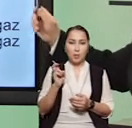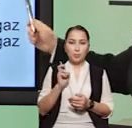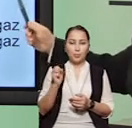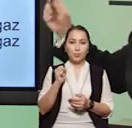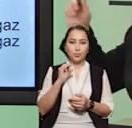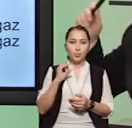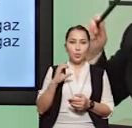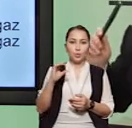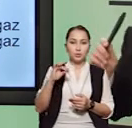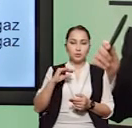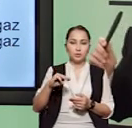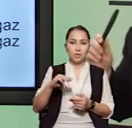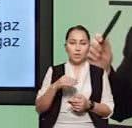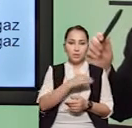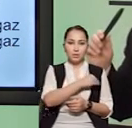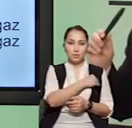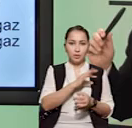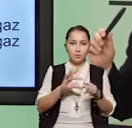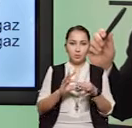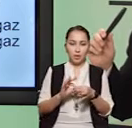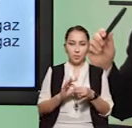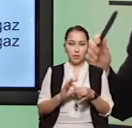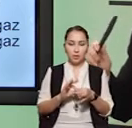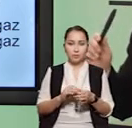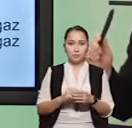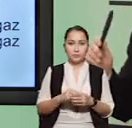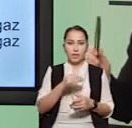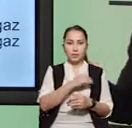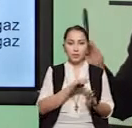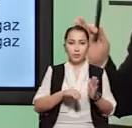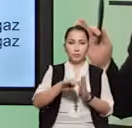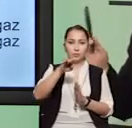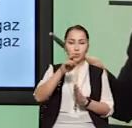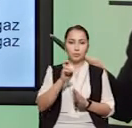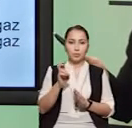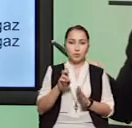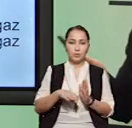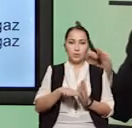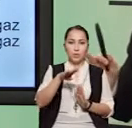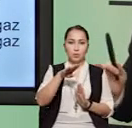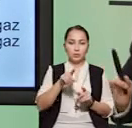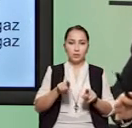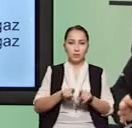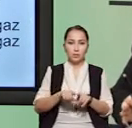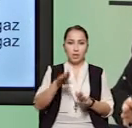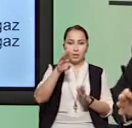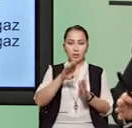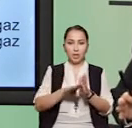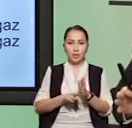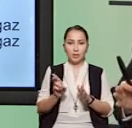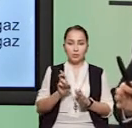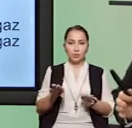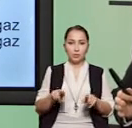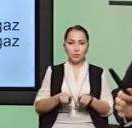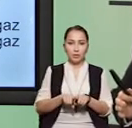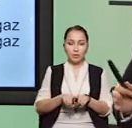bosim faqatgina temperaturaga bog'liq bo'lib chiqadi. Temperatura ortsa bosim ham ortadi, temperatura kamaysa bosim